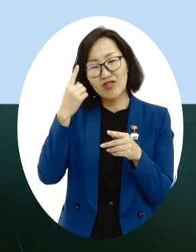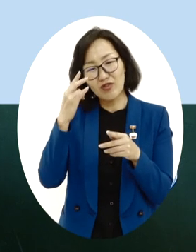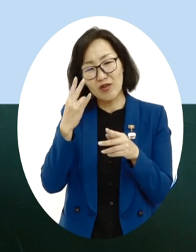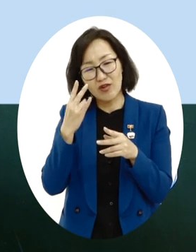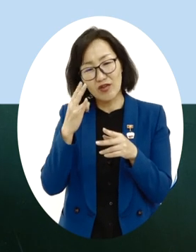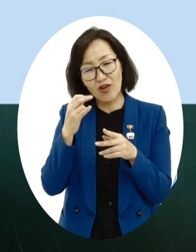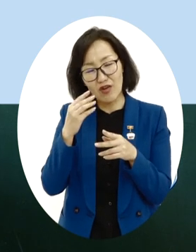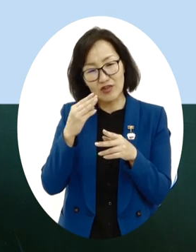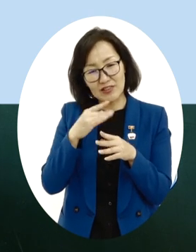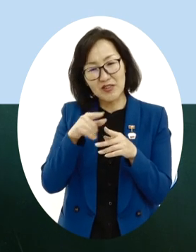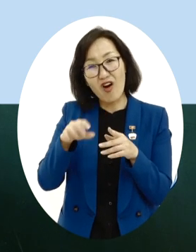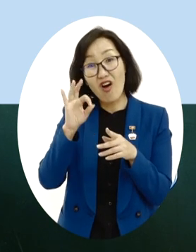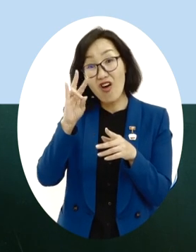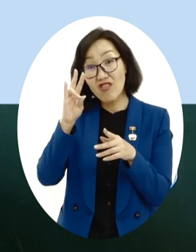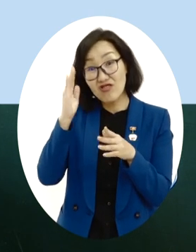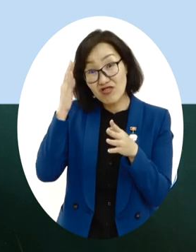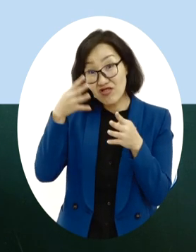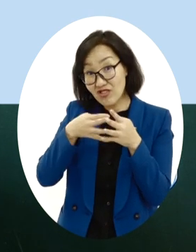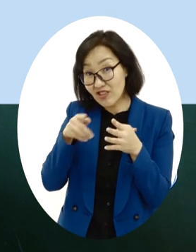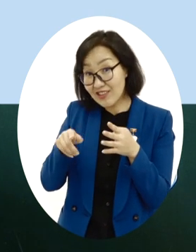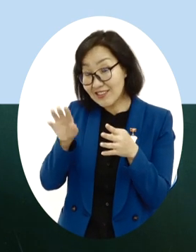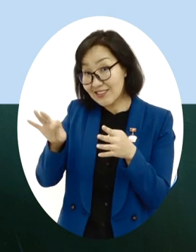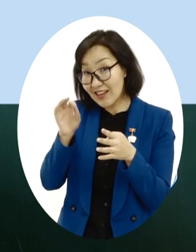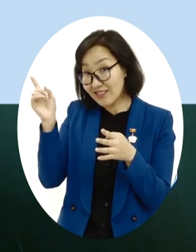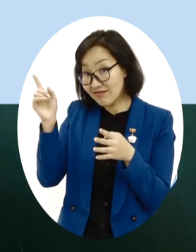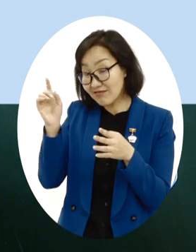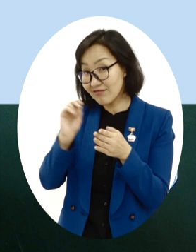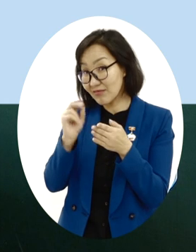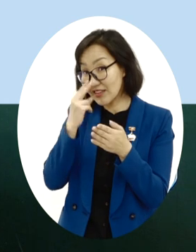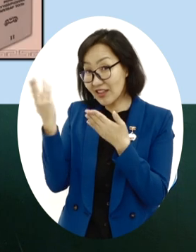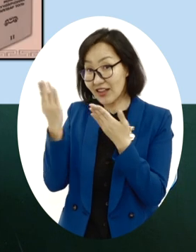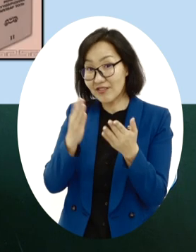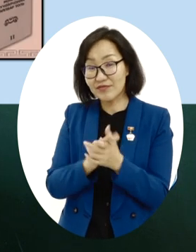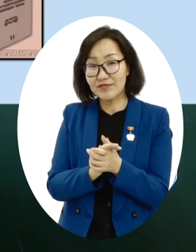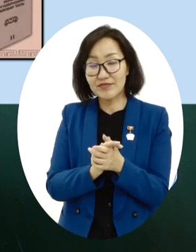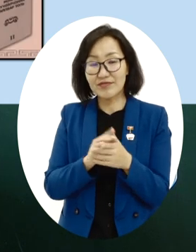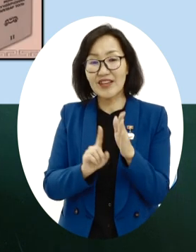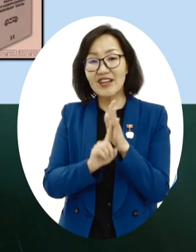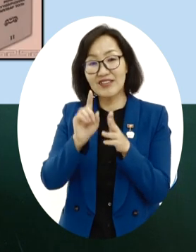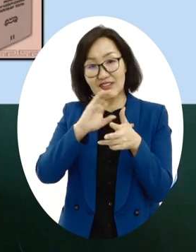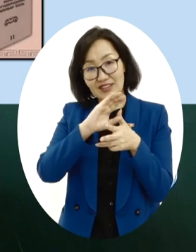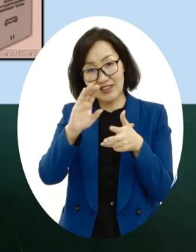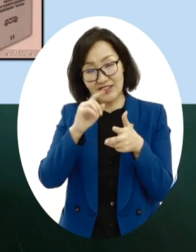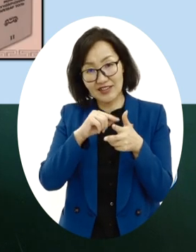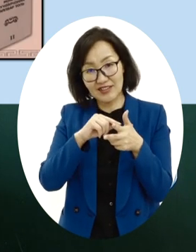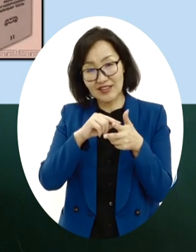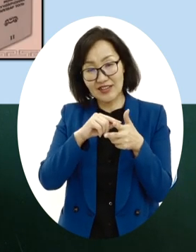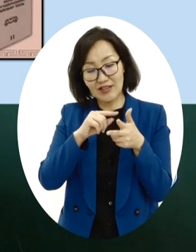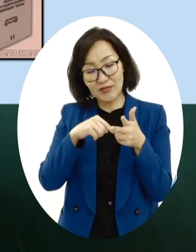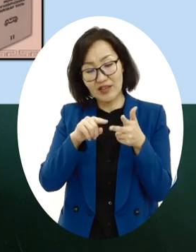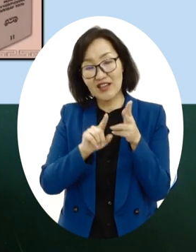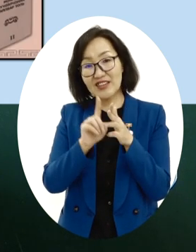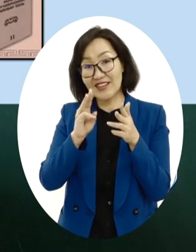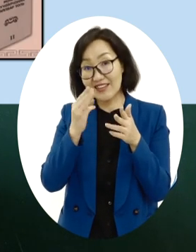тэр юу вэ гэж Монгол гутлын онцлогийг 70 дугаар хэлцэн тоогддог байлаа. Илтгэл үтсэн их сурулж маань Монгол